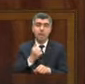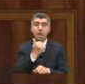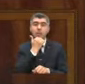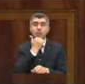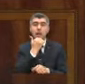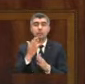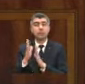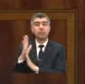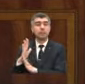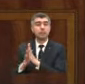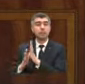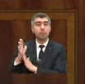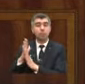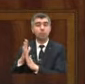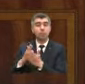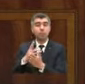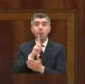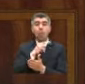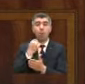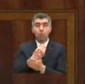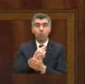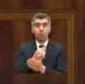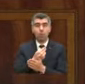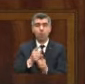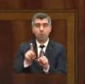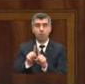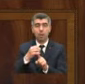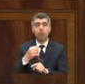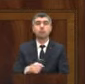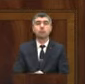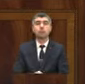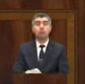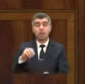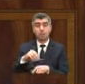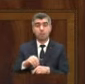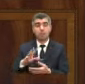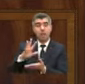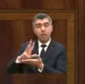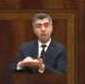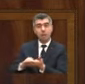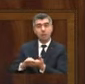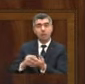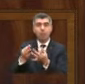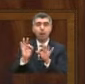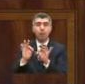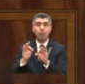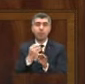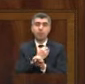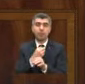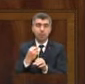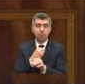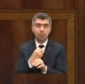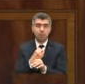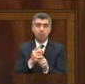البنيوية التي سقطت فيها الحكومة بمناسبة تنفيذ نظام المساعدة الطبية الرميد اللي تحول بدون